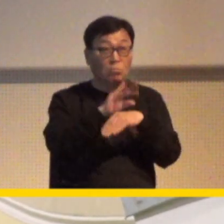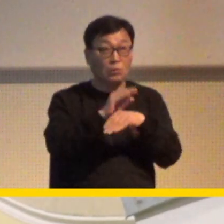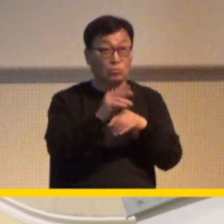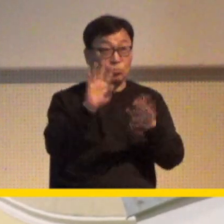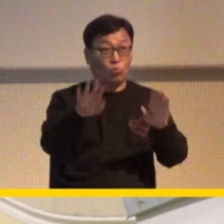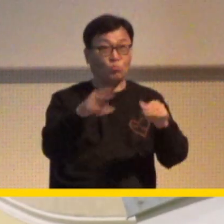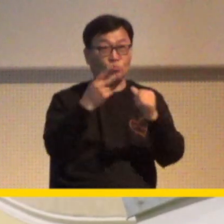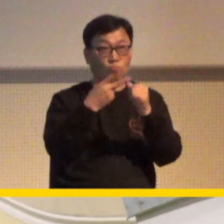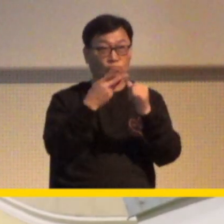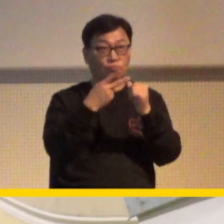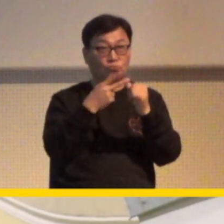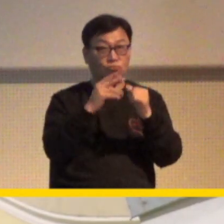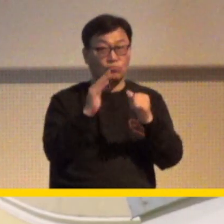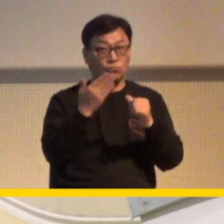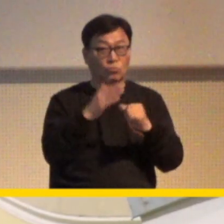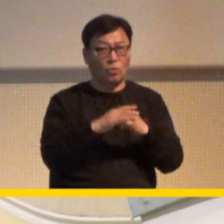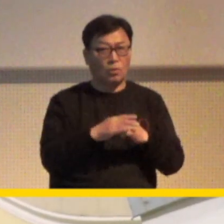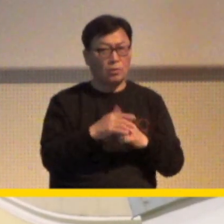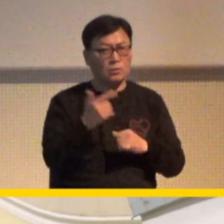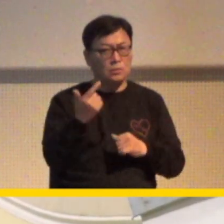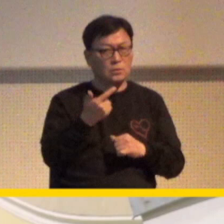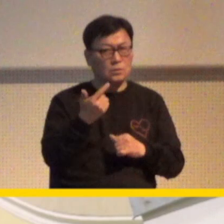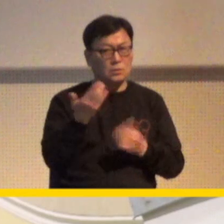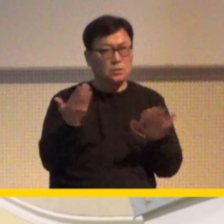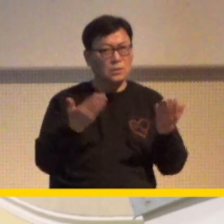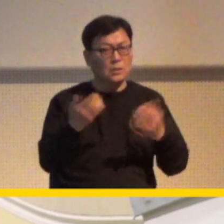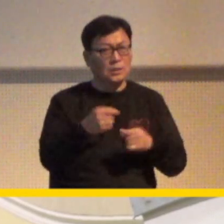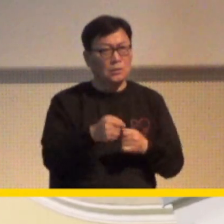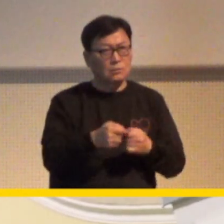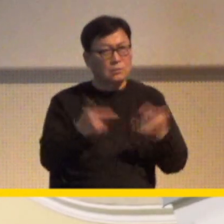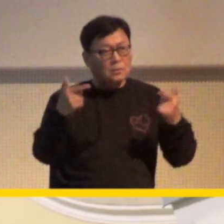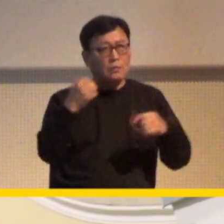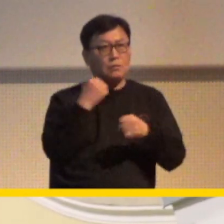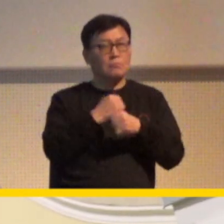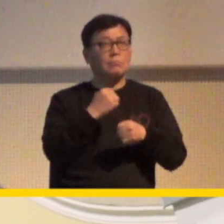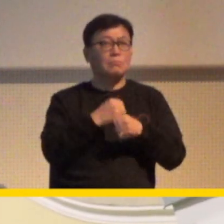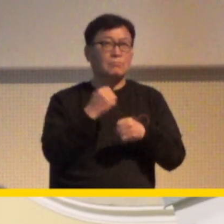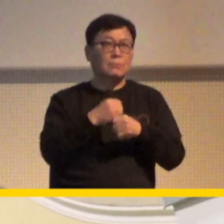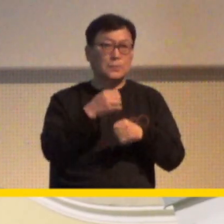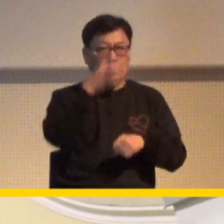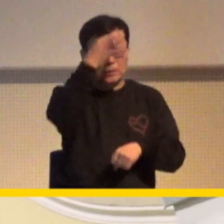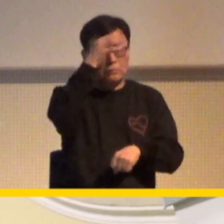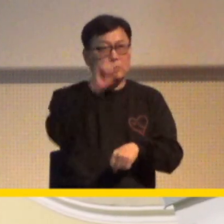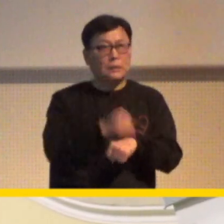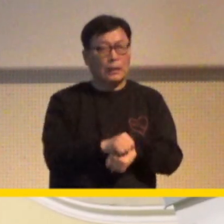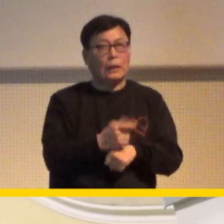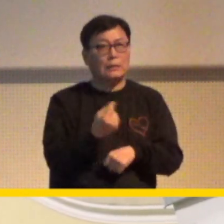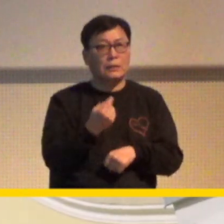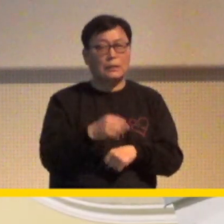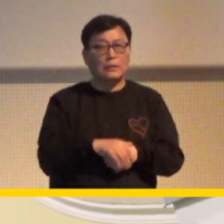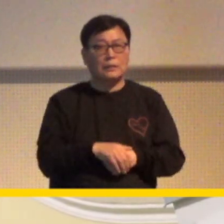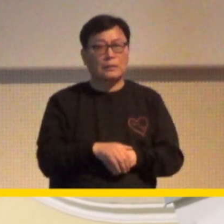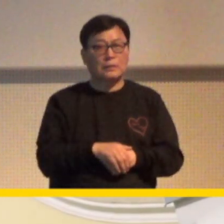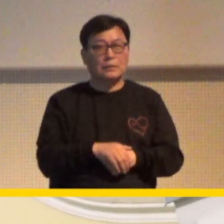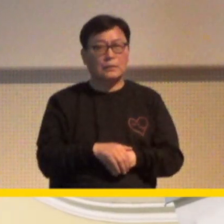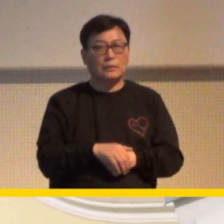되었네요. 참 일 크게 만드는 데는 참 일가견 있는 것 같습니다.